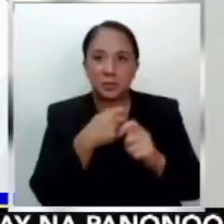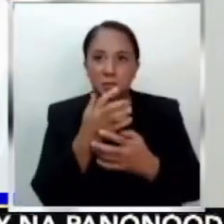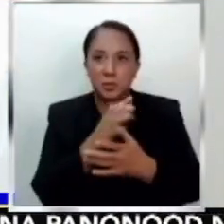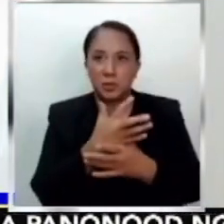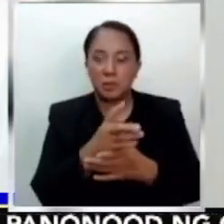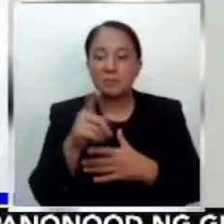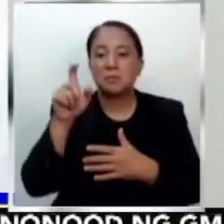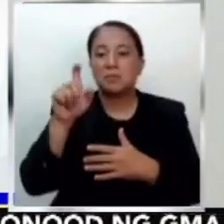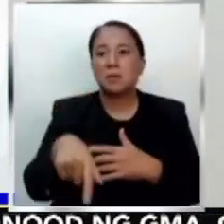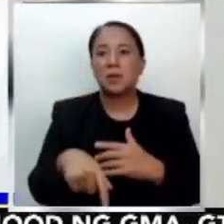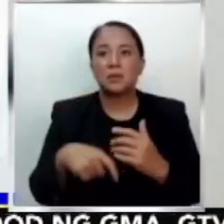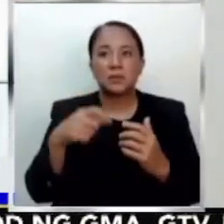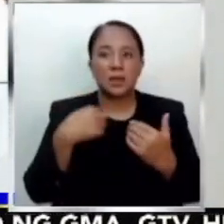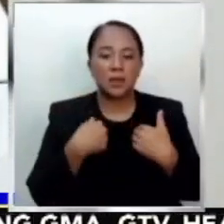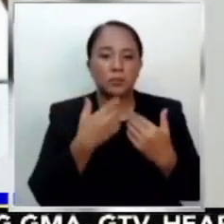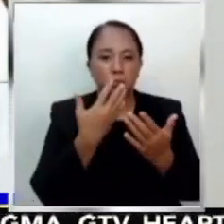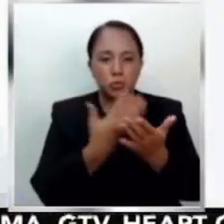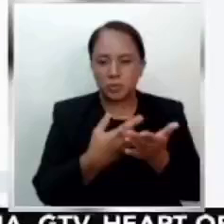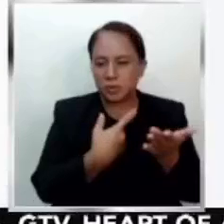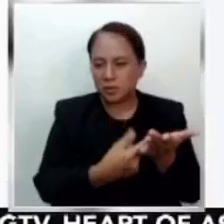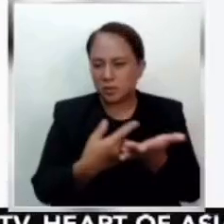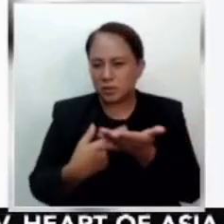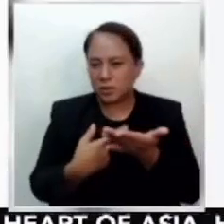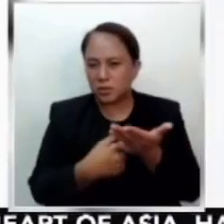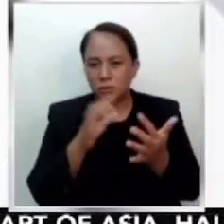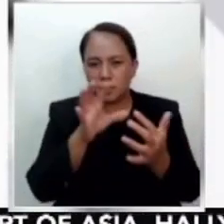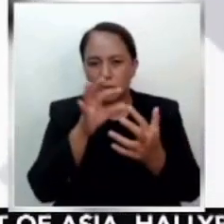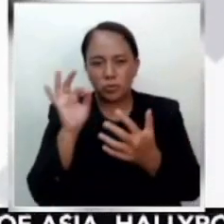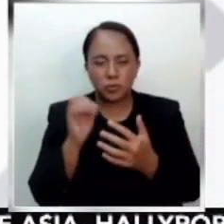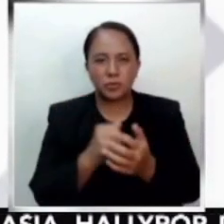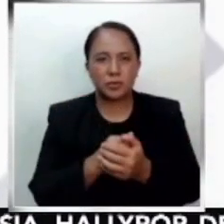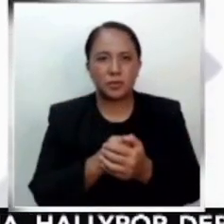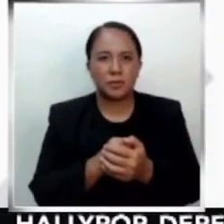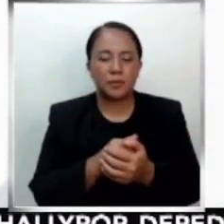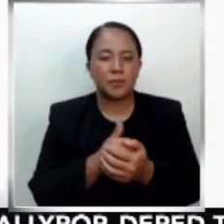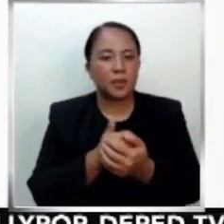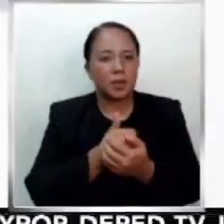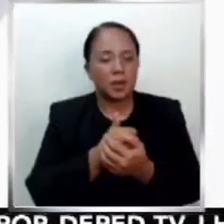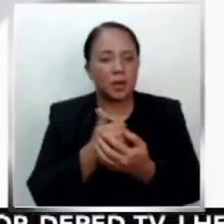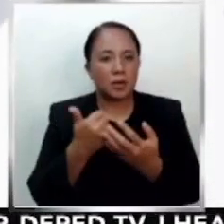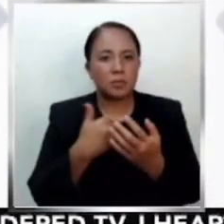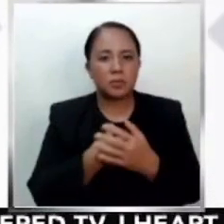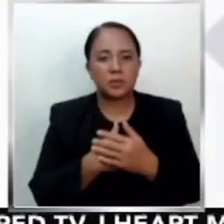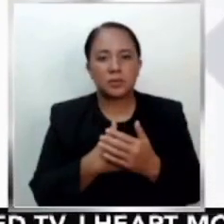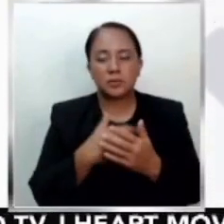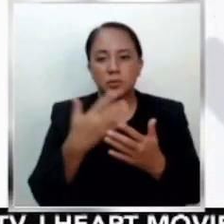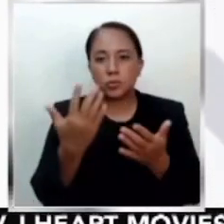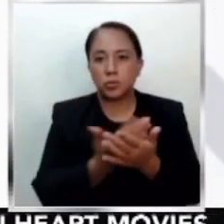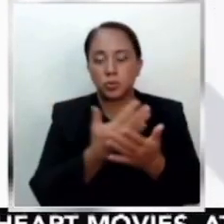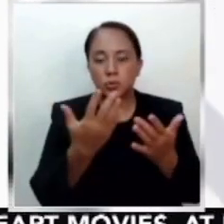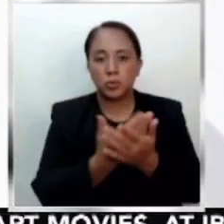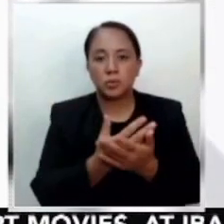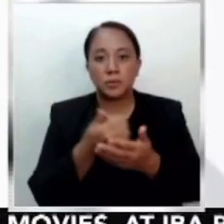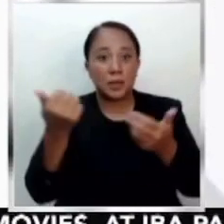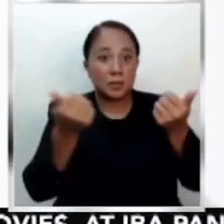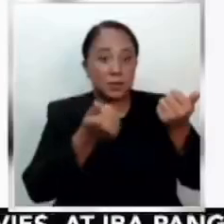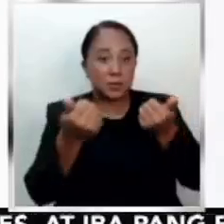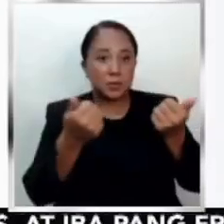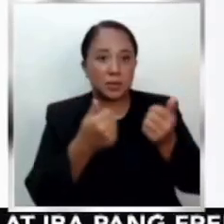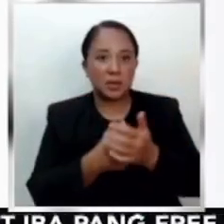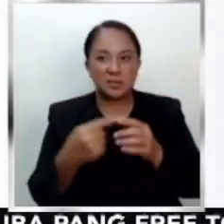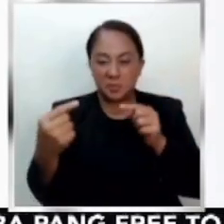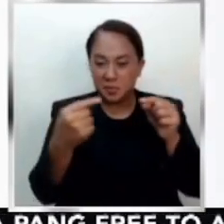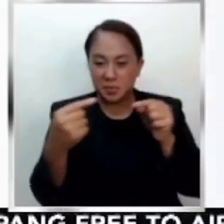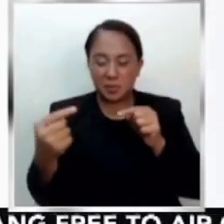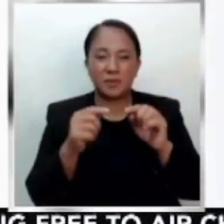na lang sa mabuting usapan ang pagpili. Ang sagwa naman na mag-umpisa ang bagong administrasyon na nag-aaway-aaway, hindi